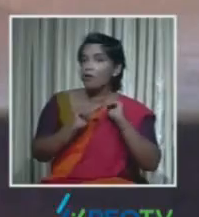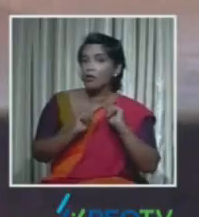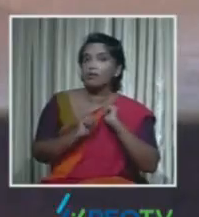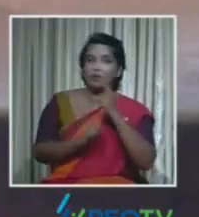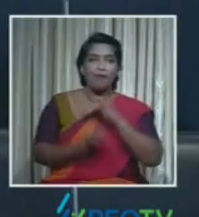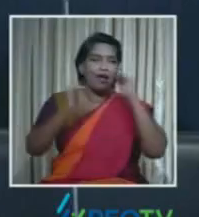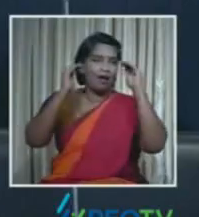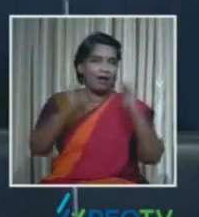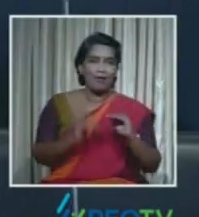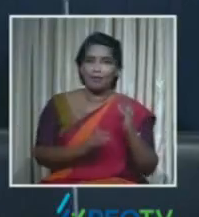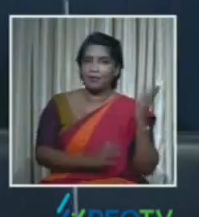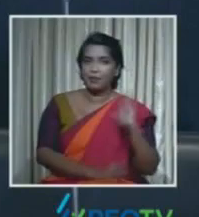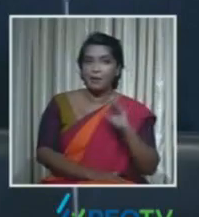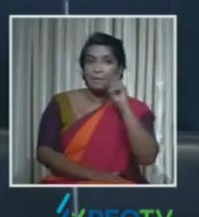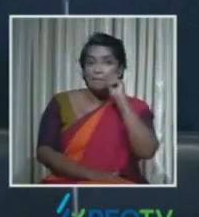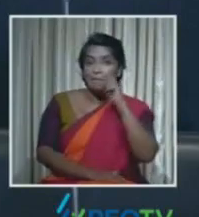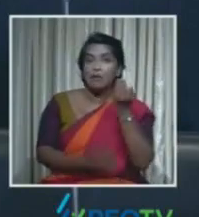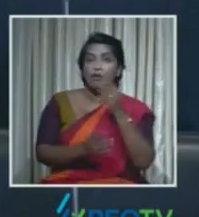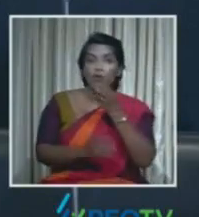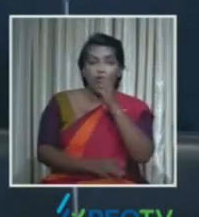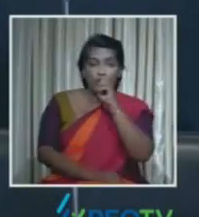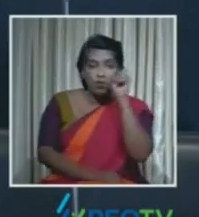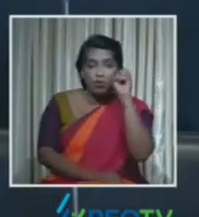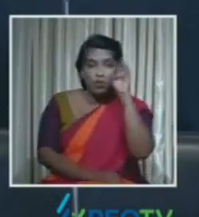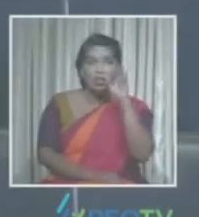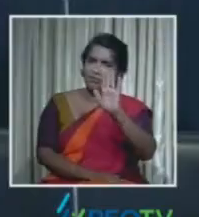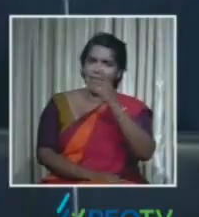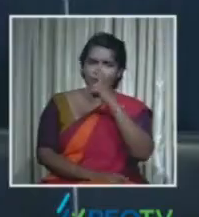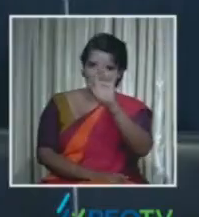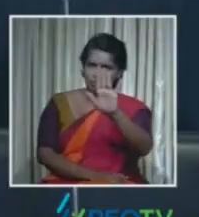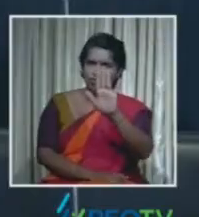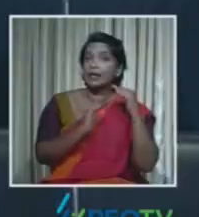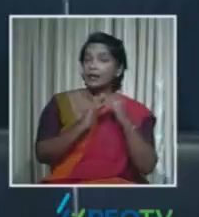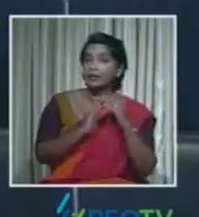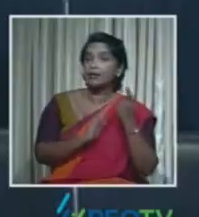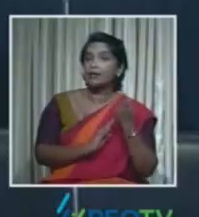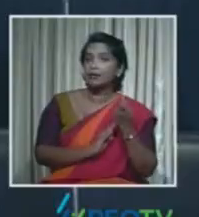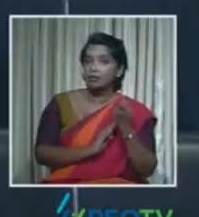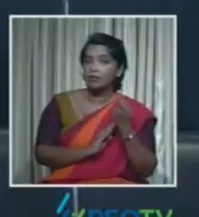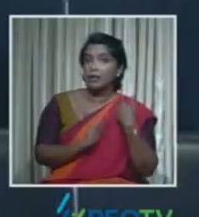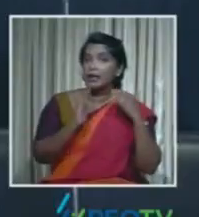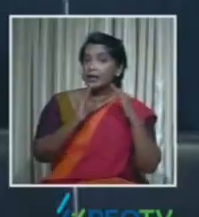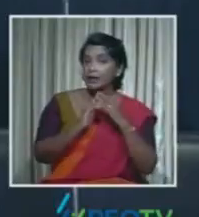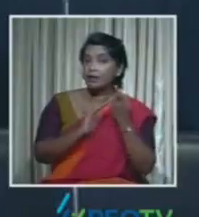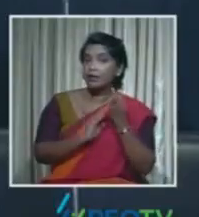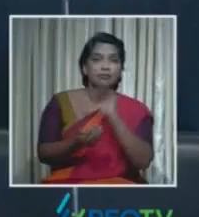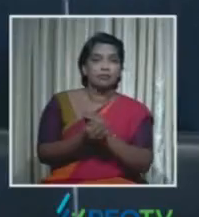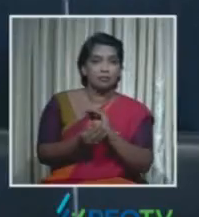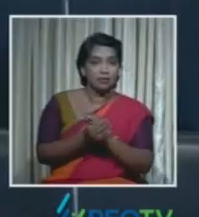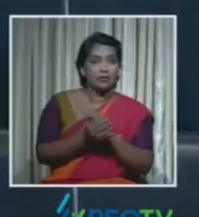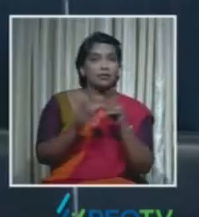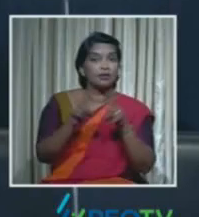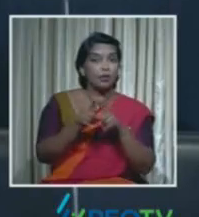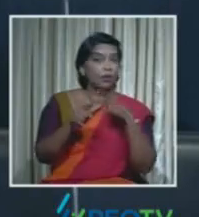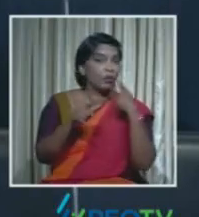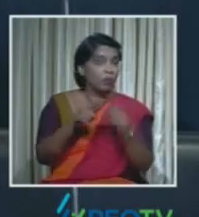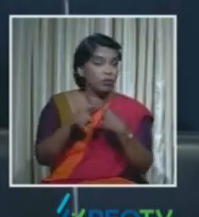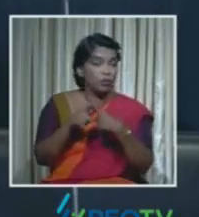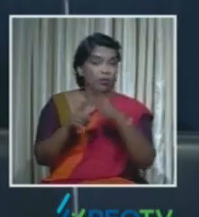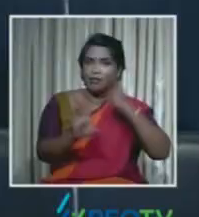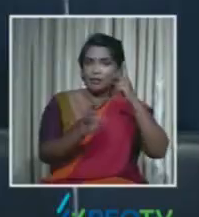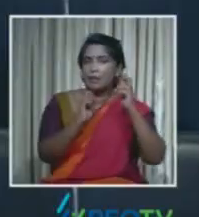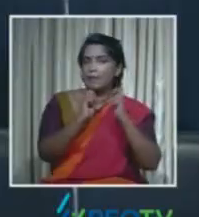කියන උත්තරයක් දුන්නොත් හොඳයි මිනිස්සුන්ට තුන් වේලක් කන්න පුළුවන් විදියට අපි හැදුවේ පඩි වැඩි කරා අපි gedara ආර්ථිකය ආරක්ෂා කරා හුස්සි